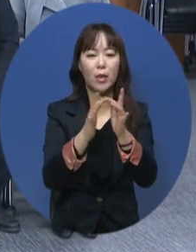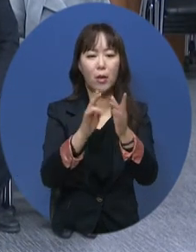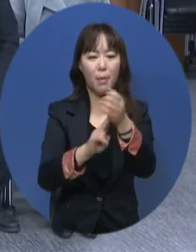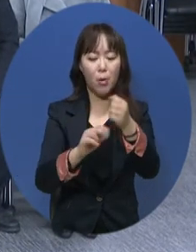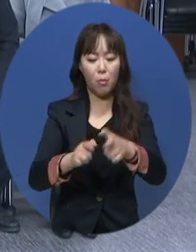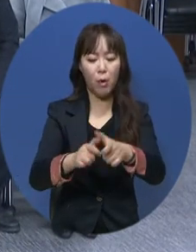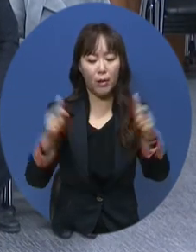됩니다